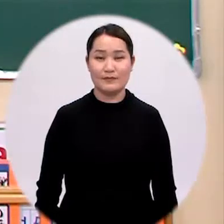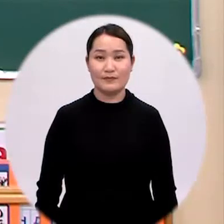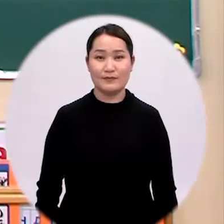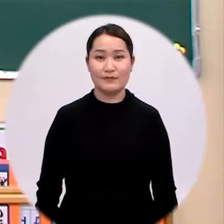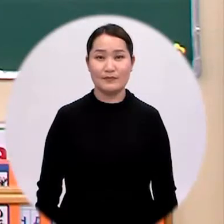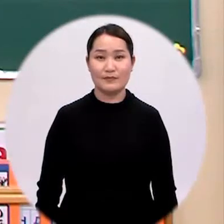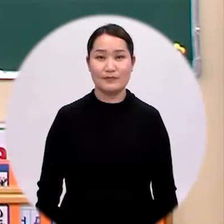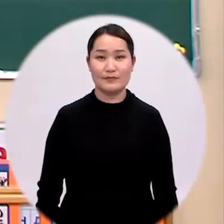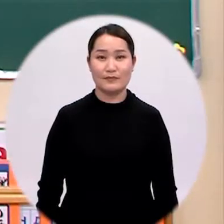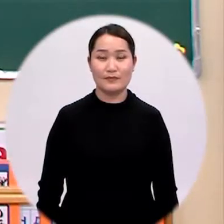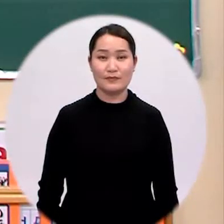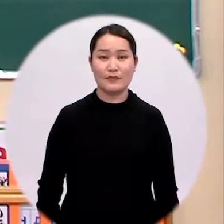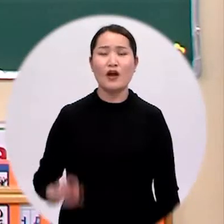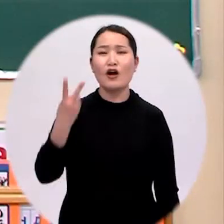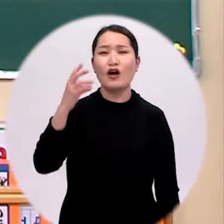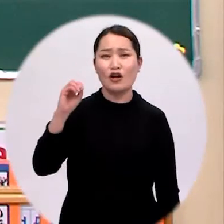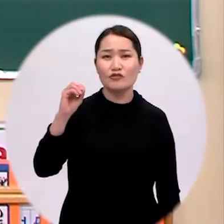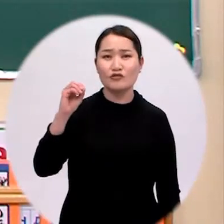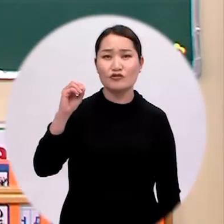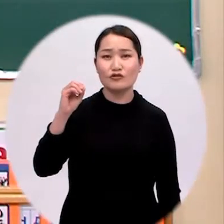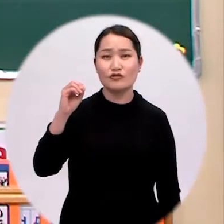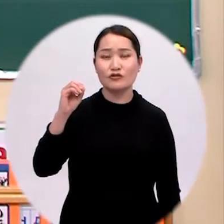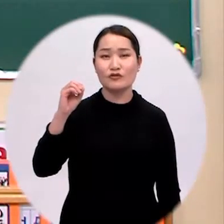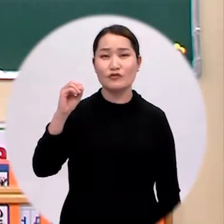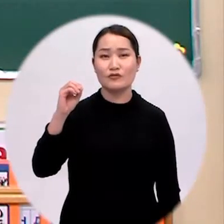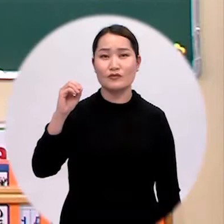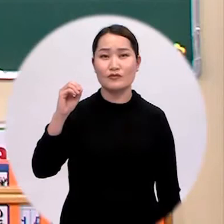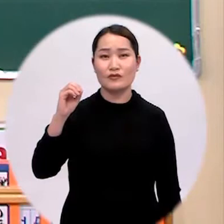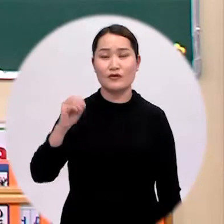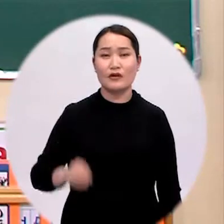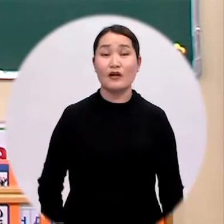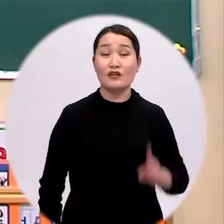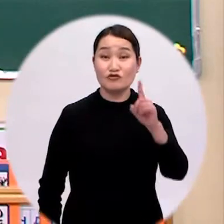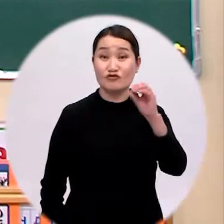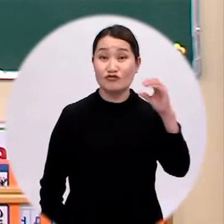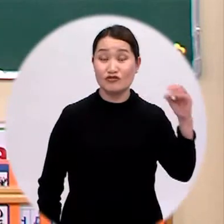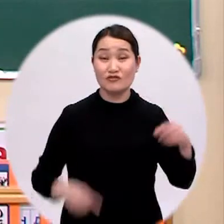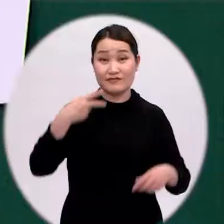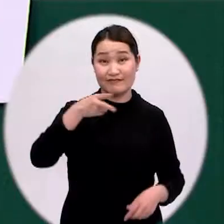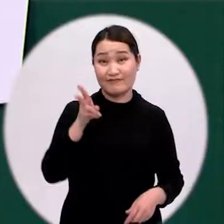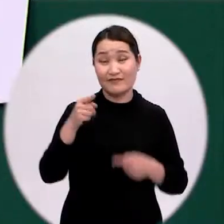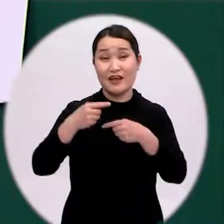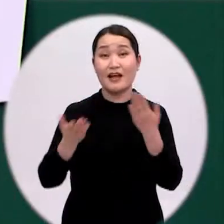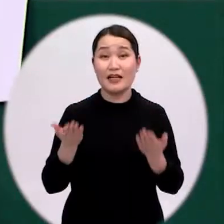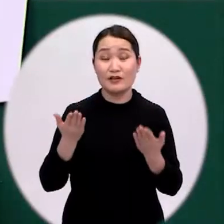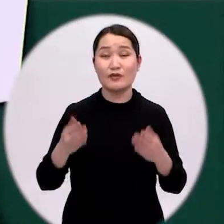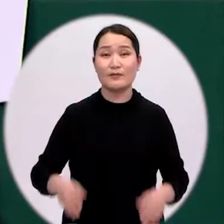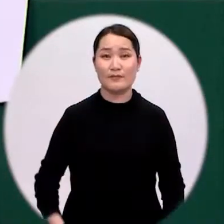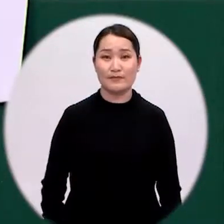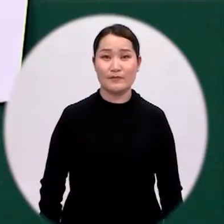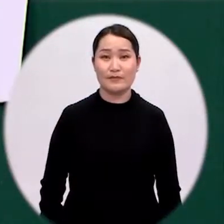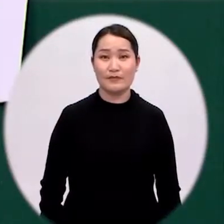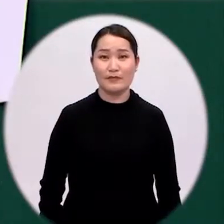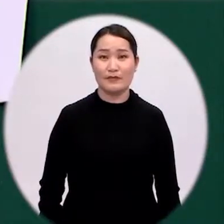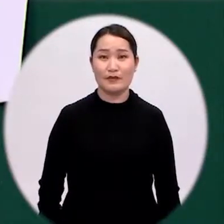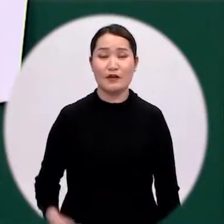20 төгрөгийг тавь. 20 төгрөг нь 100 төгрөгөөс бага уу их үү? Тийм ээ, 20 төгрөг